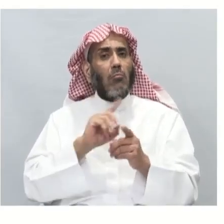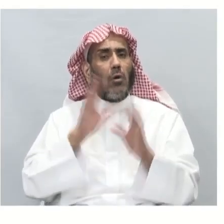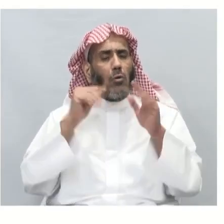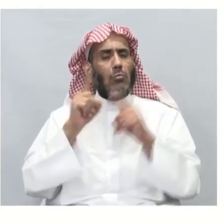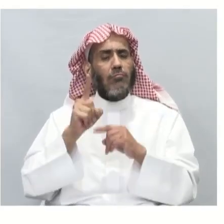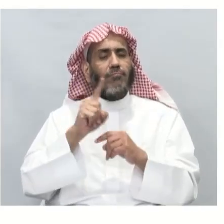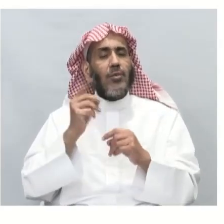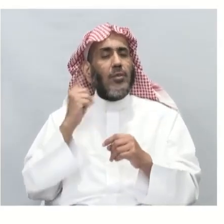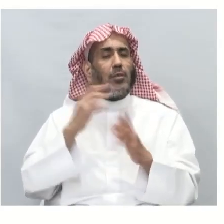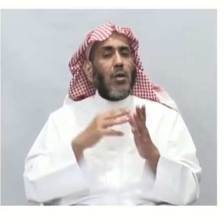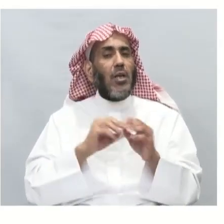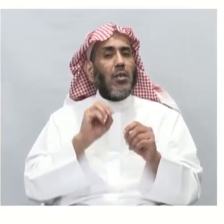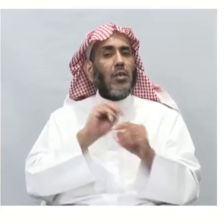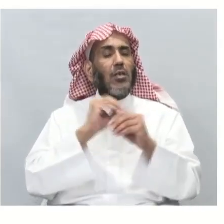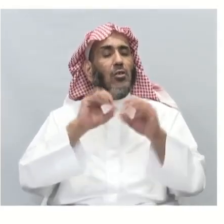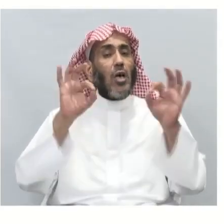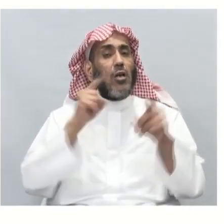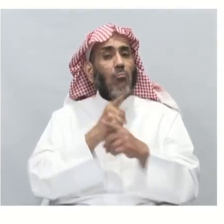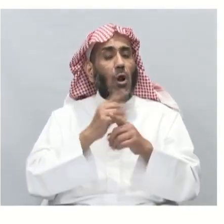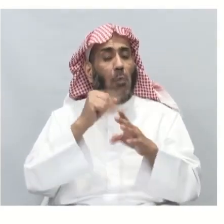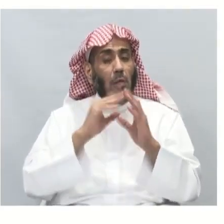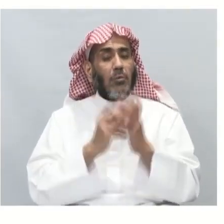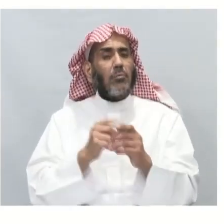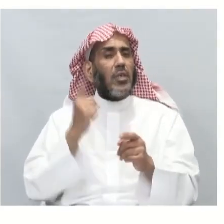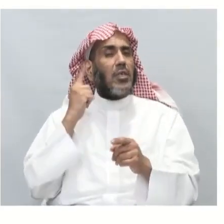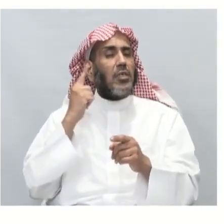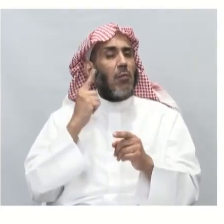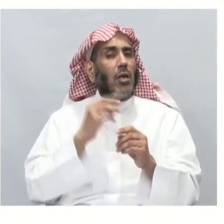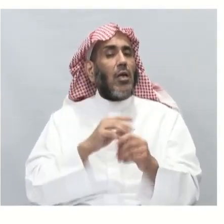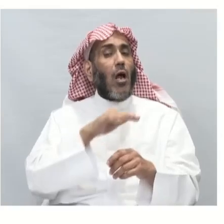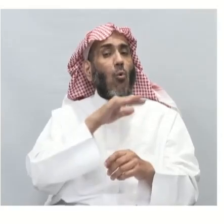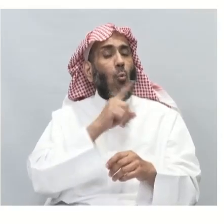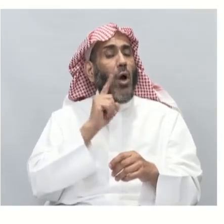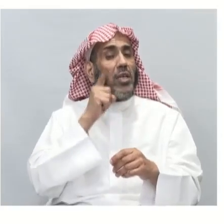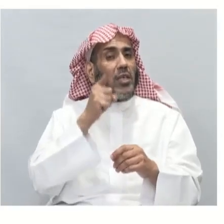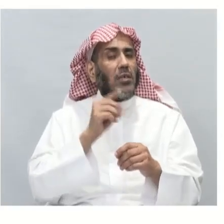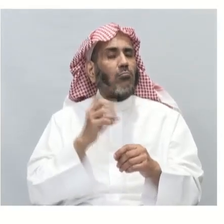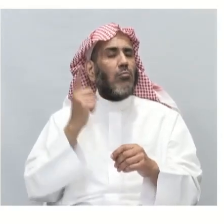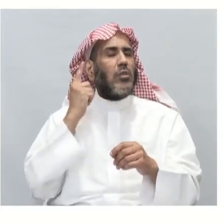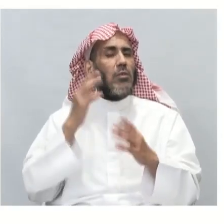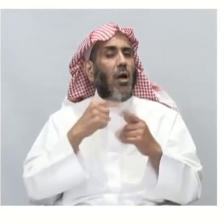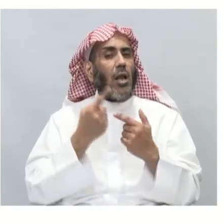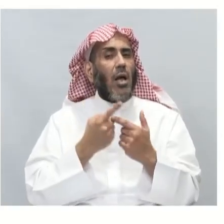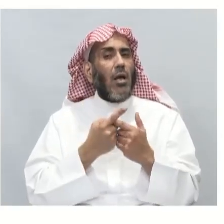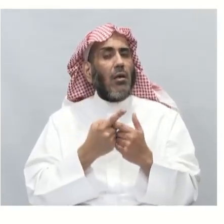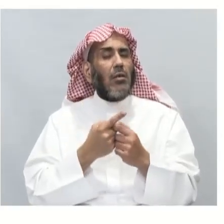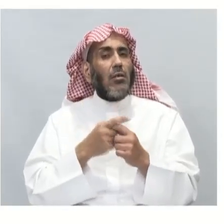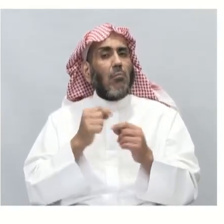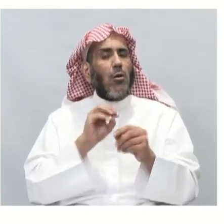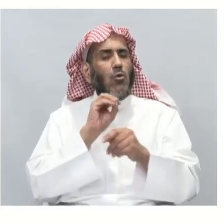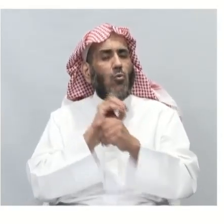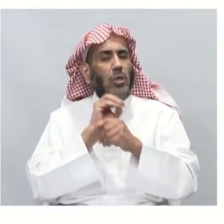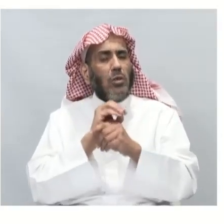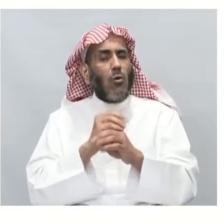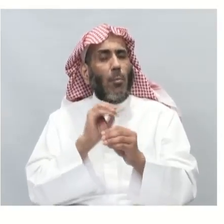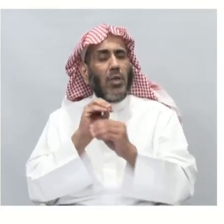ايضا الاستماع الى شرح الى شرح المعلم الاستماع الى والديك الاستماع الى من يوجهك